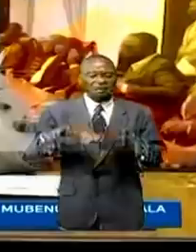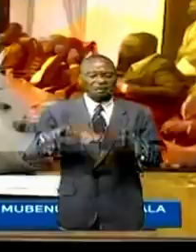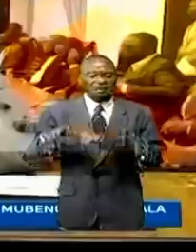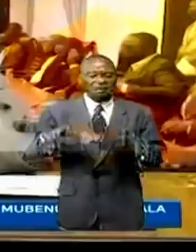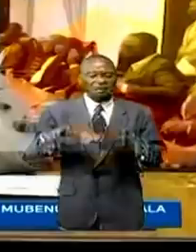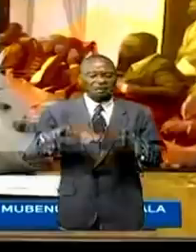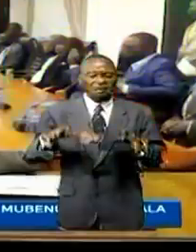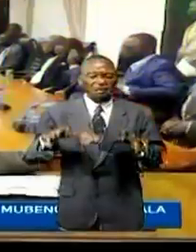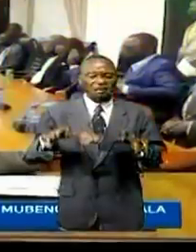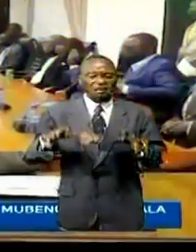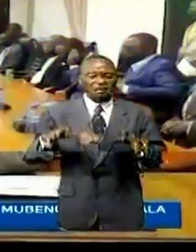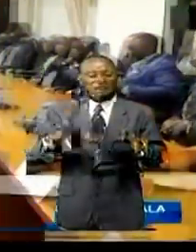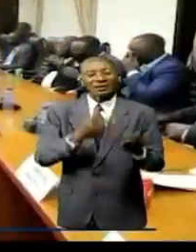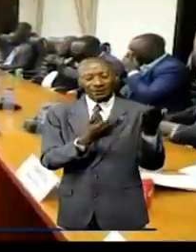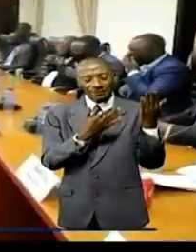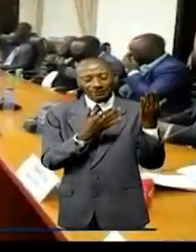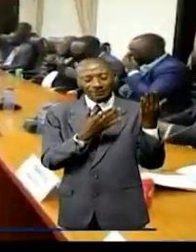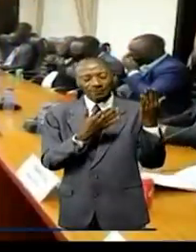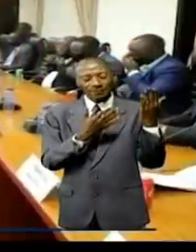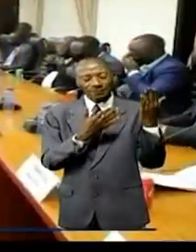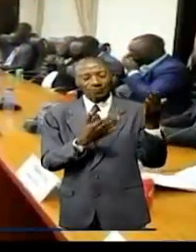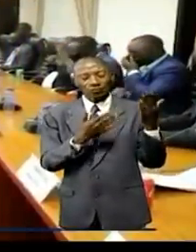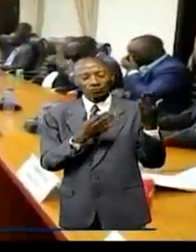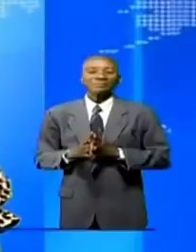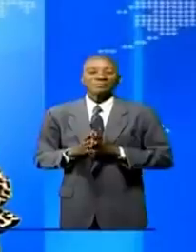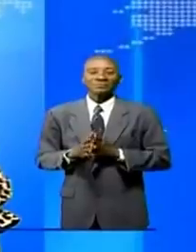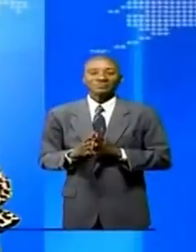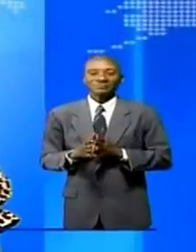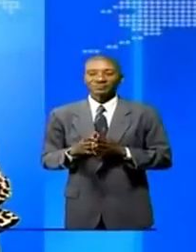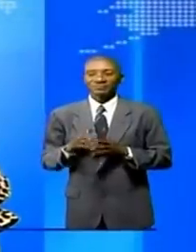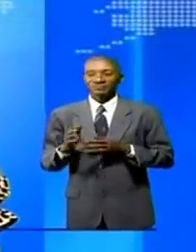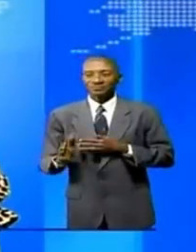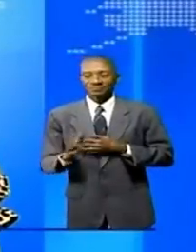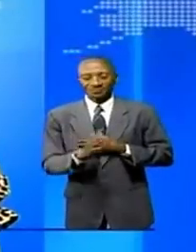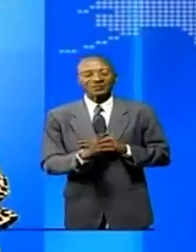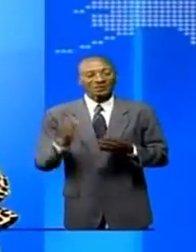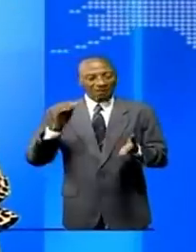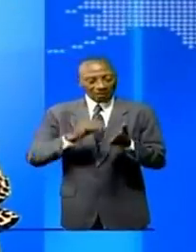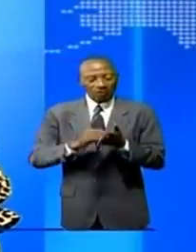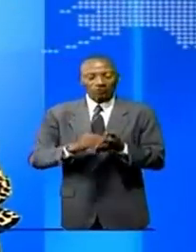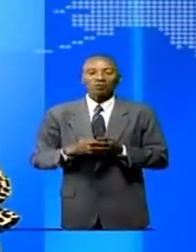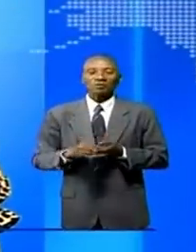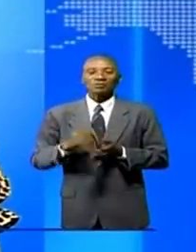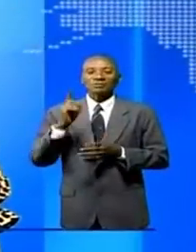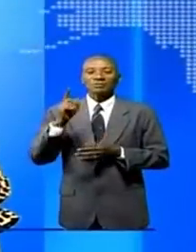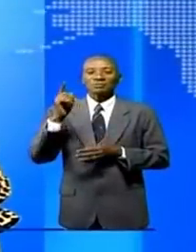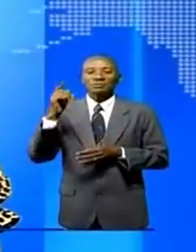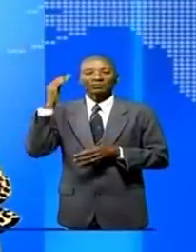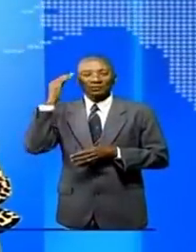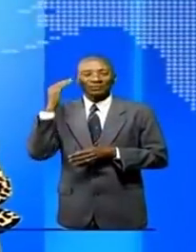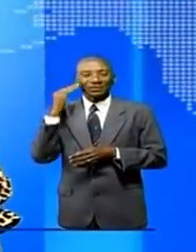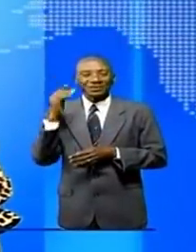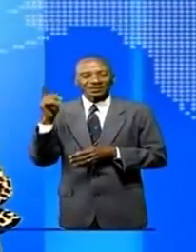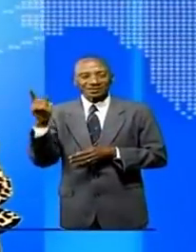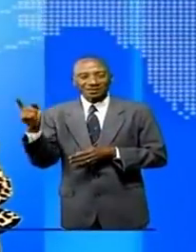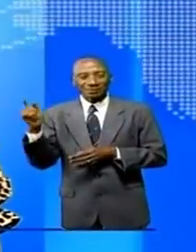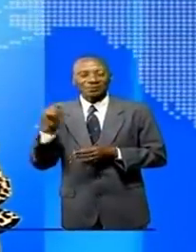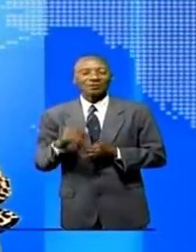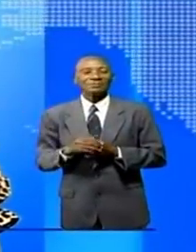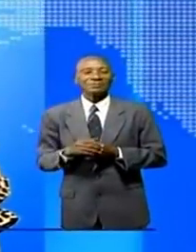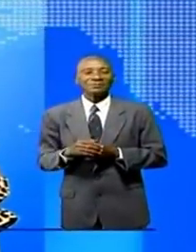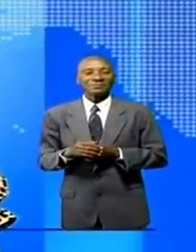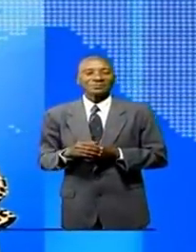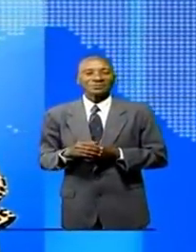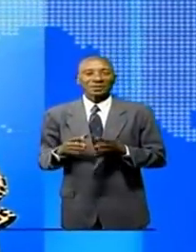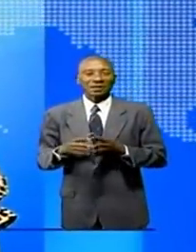priorité du gouvernement Samalukonde. Toujours à la primature, le chef du gouvernement est en audience le président de la